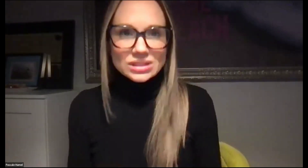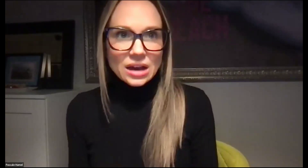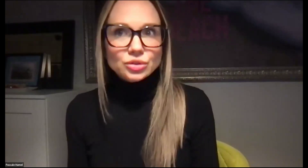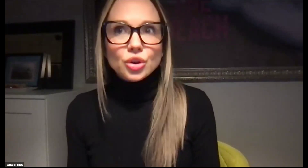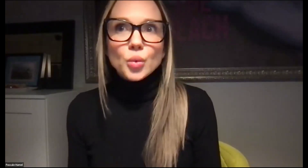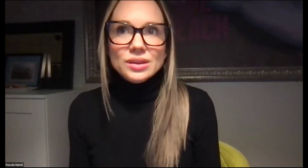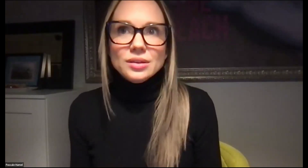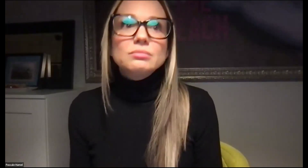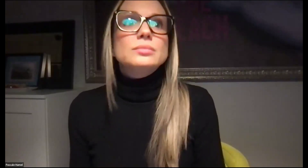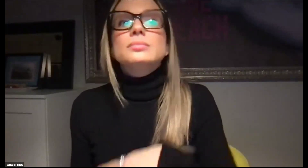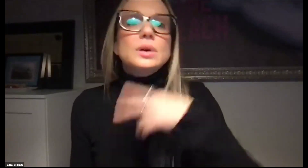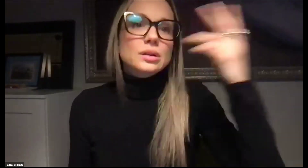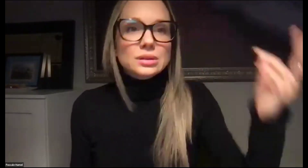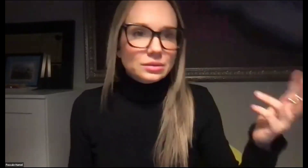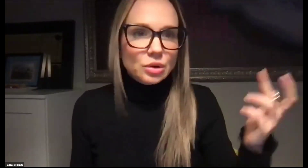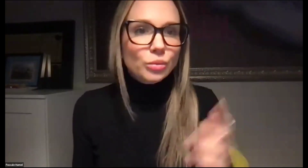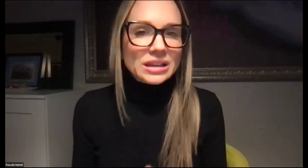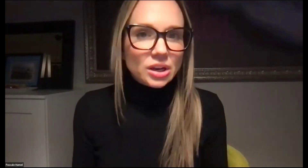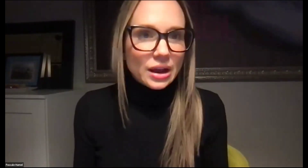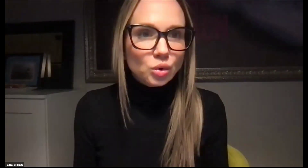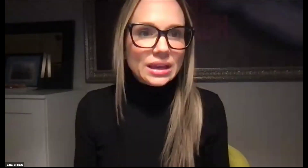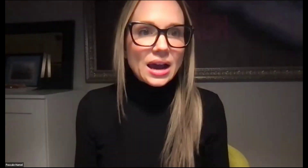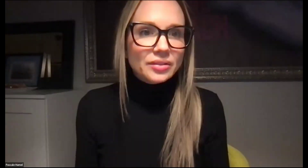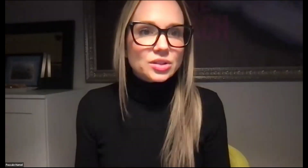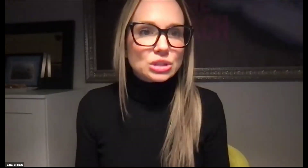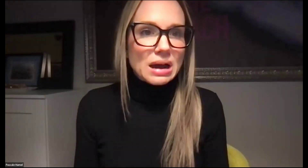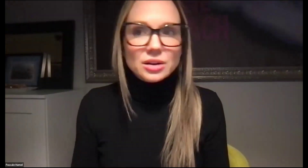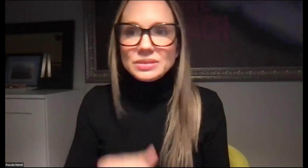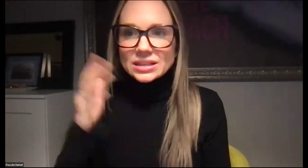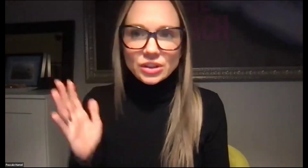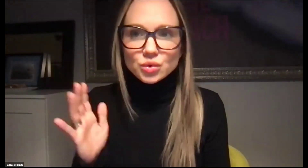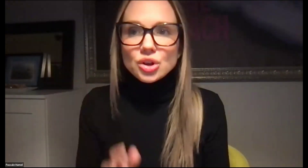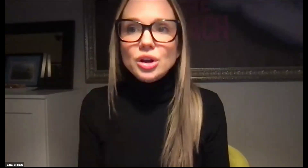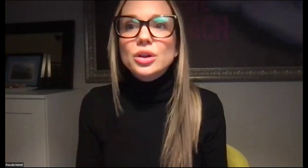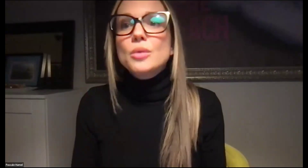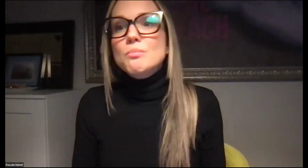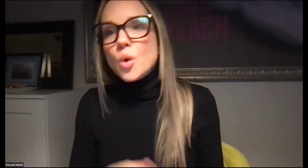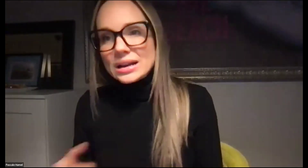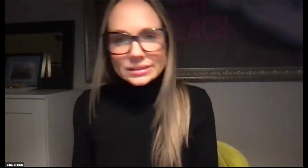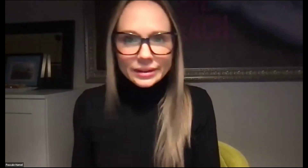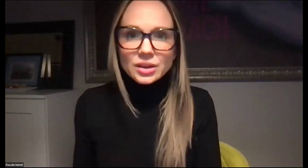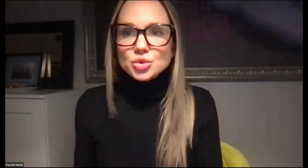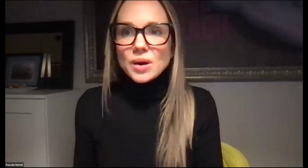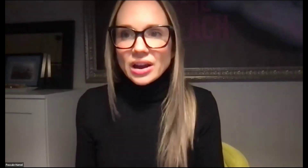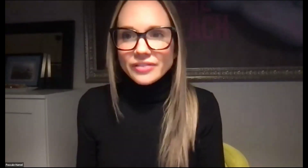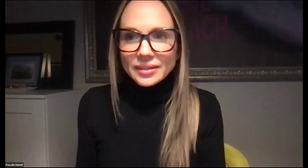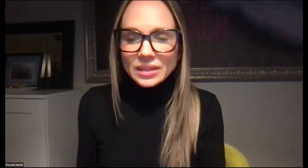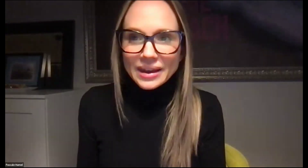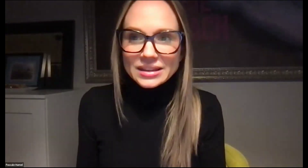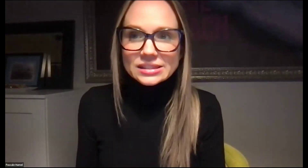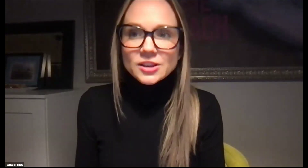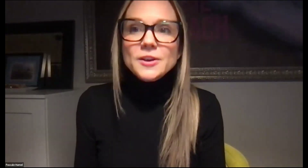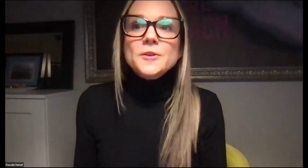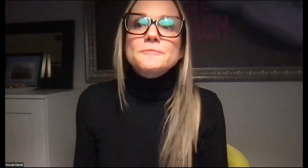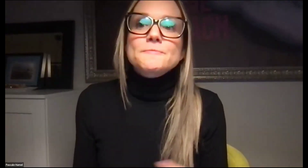Je suis consciente que oui, l'autre personne à côté, elle rentre dans du small, puis ça se fait tout seul. Moi, et je dois faire